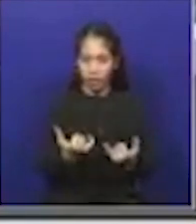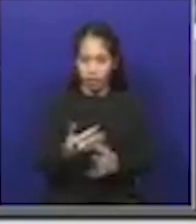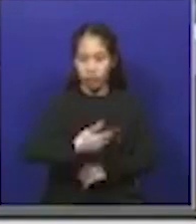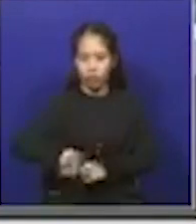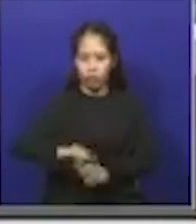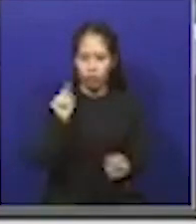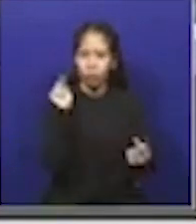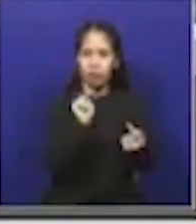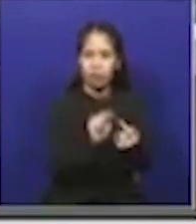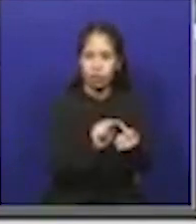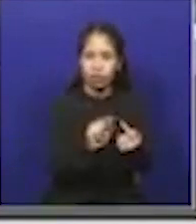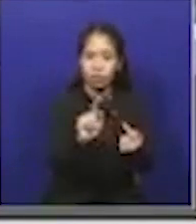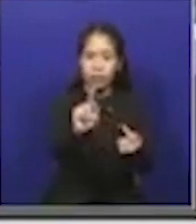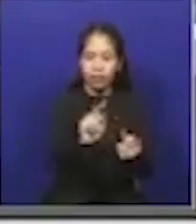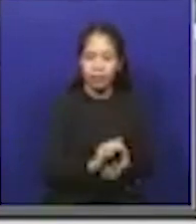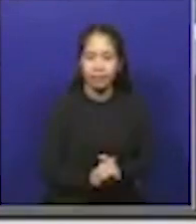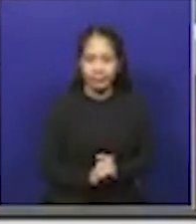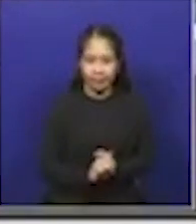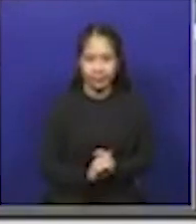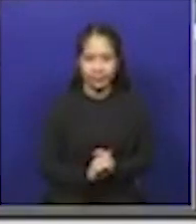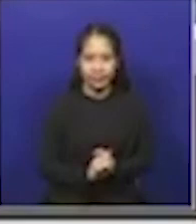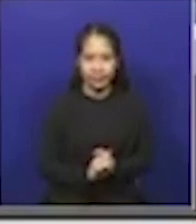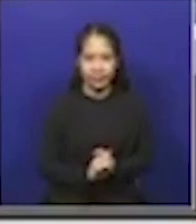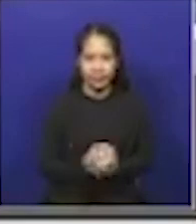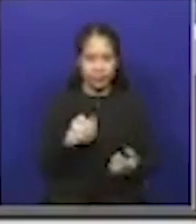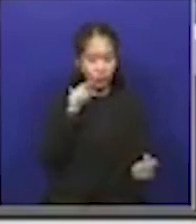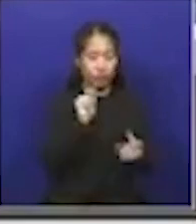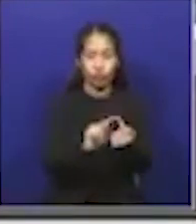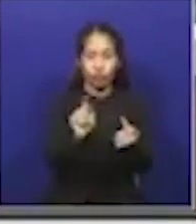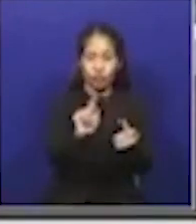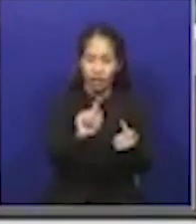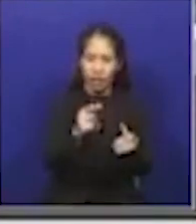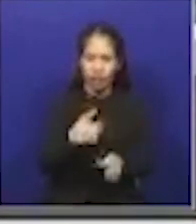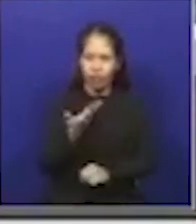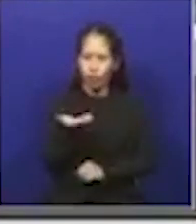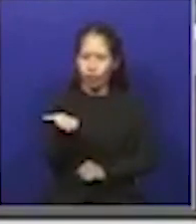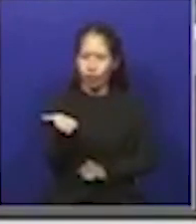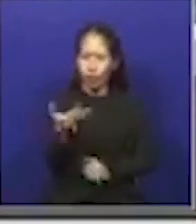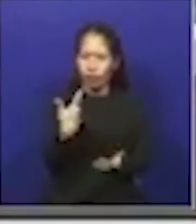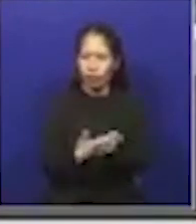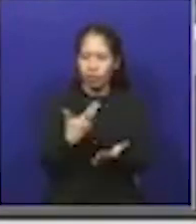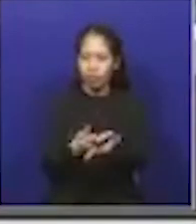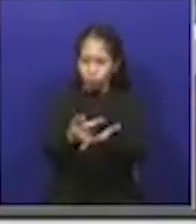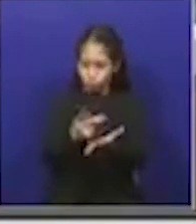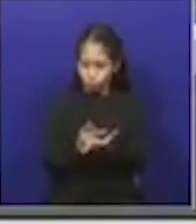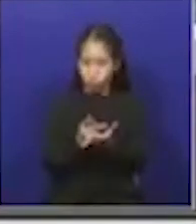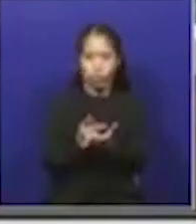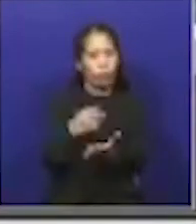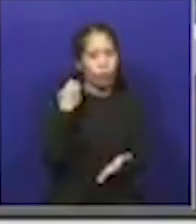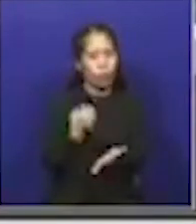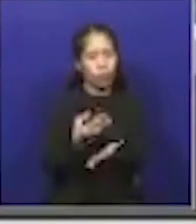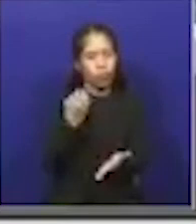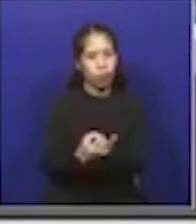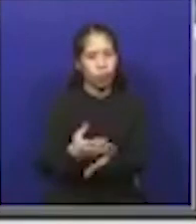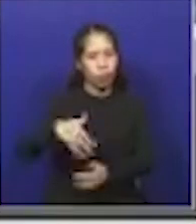าถึงจุดนี้ได้อย่างไรจุดที่มีการขอกู้เงินสูงที่สุดหรือว